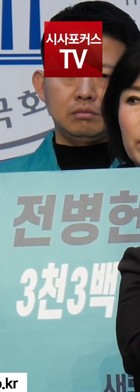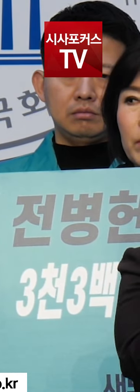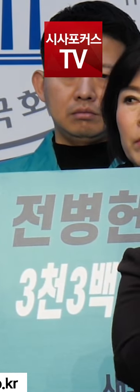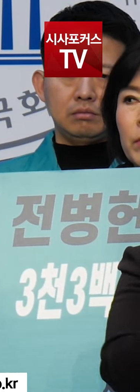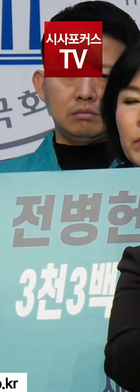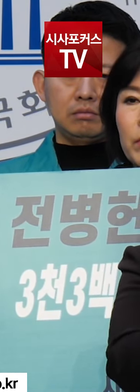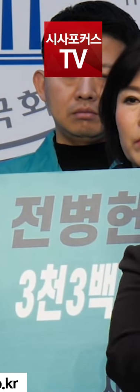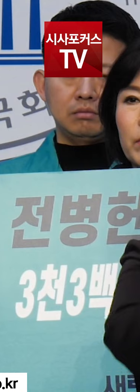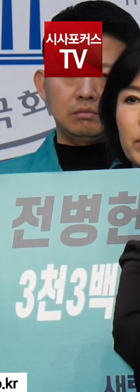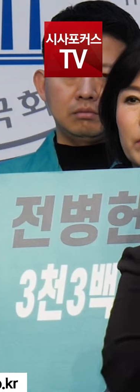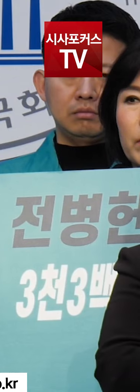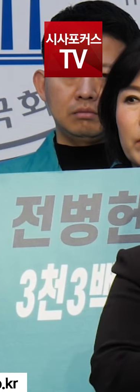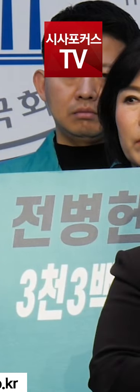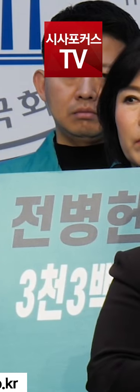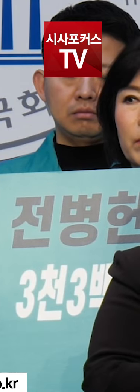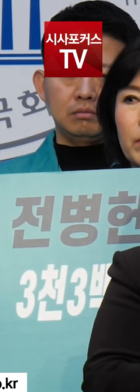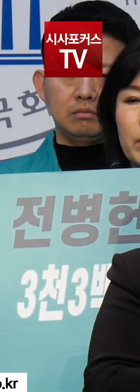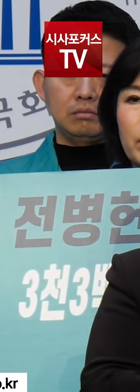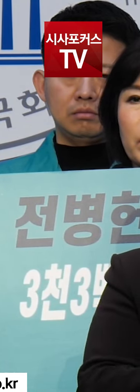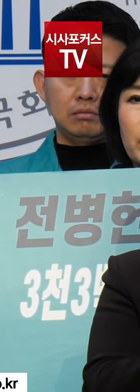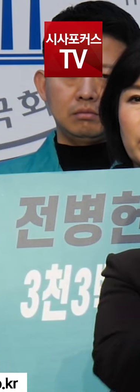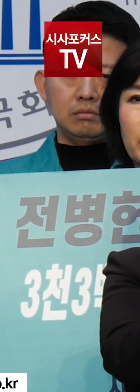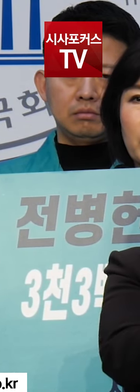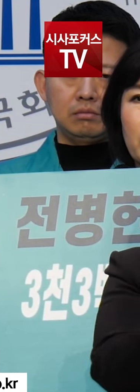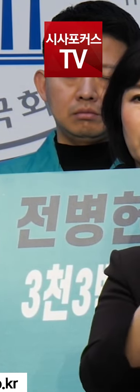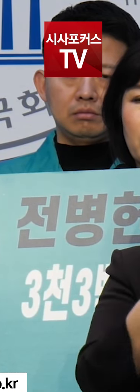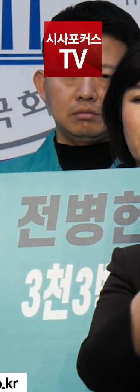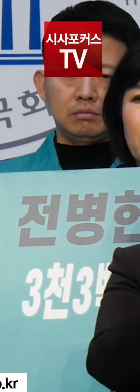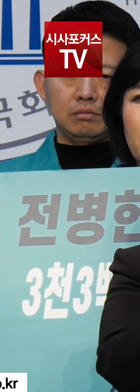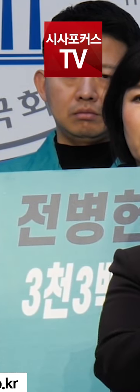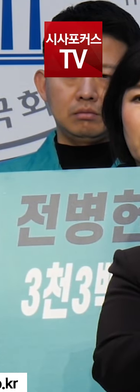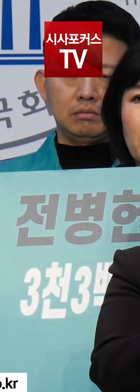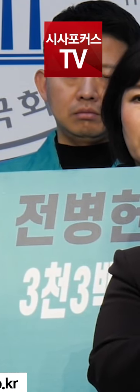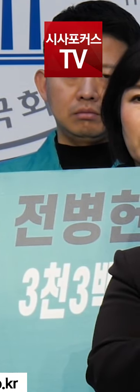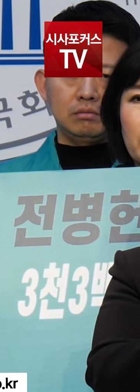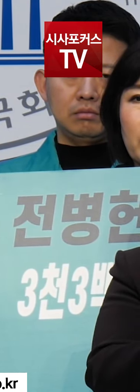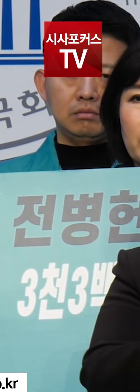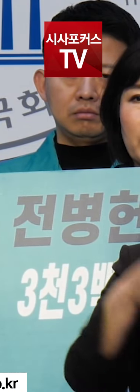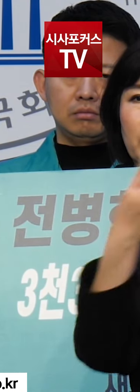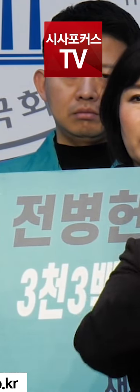민주당의 원천인 광주 시민들과 함께